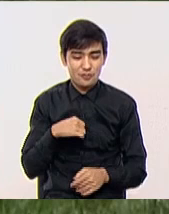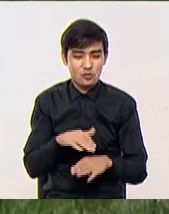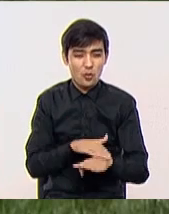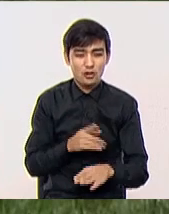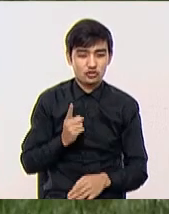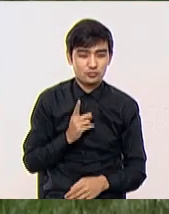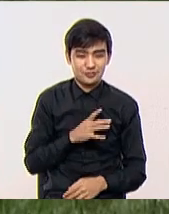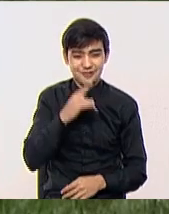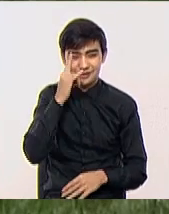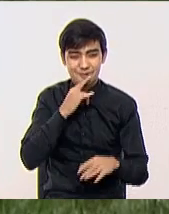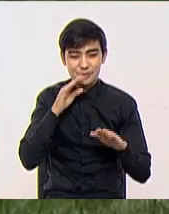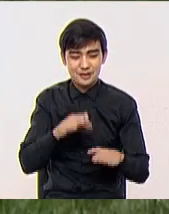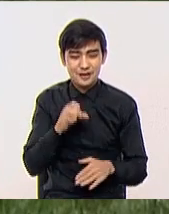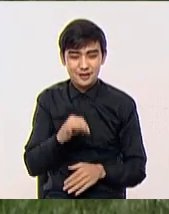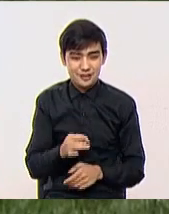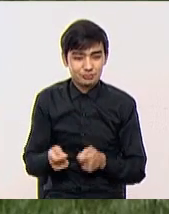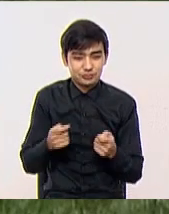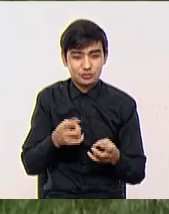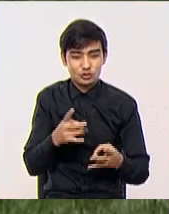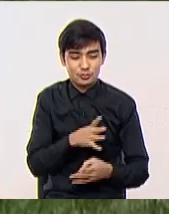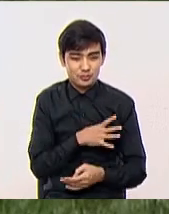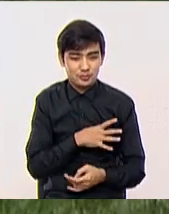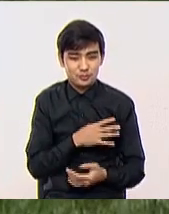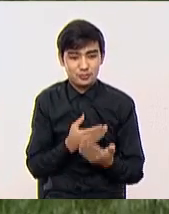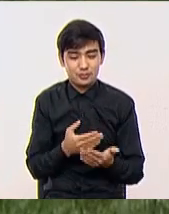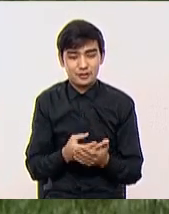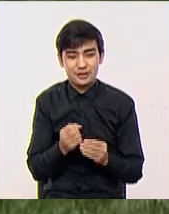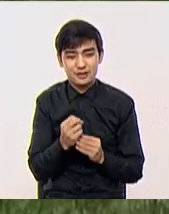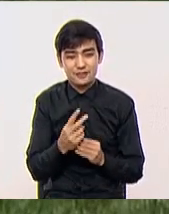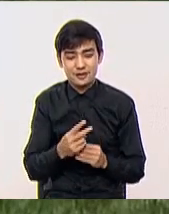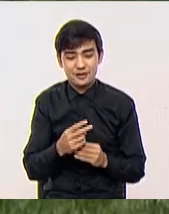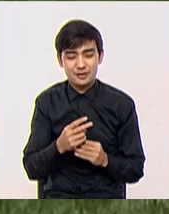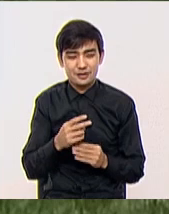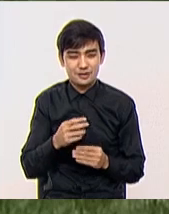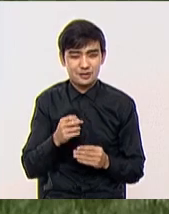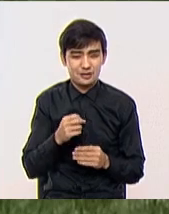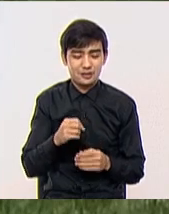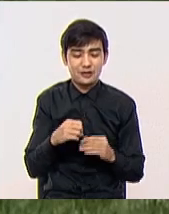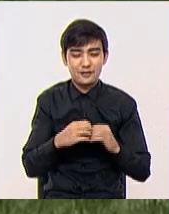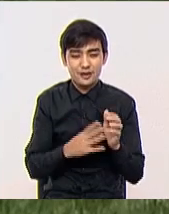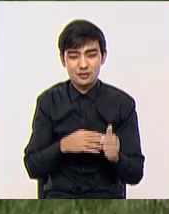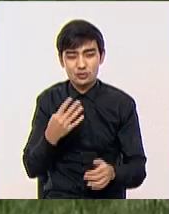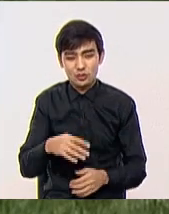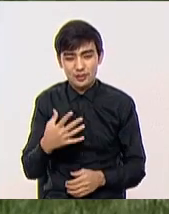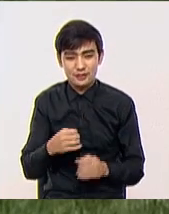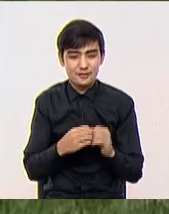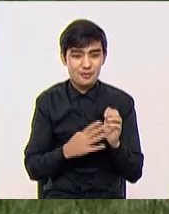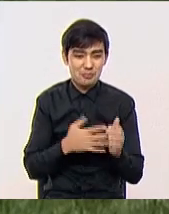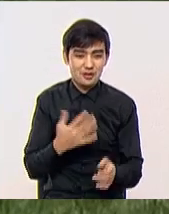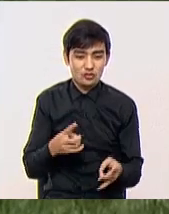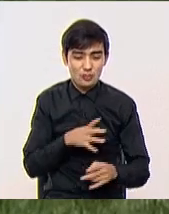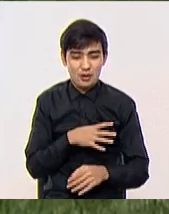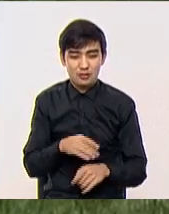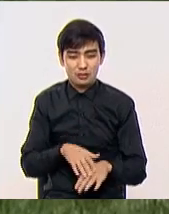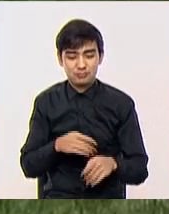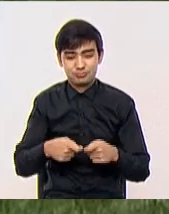долгожданную вакцину в Казахстане. Борт должен был с вакциной прилететь примерно в 19:45-19:50, но произошла задержка. Но, как нам